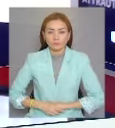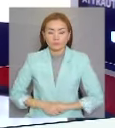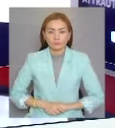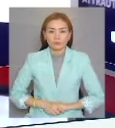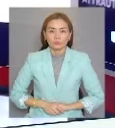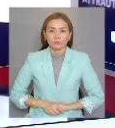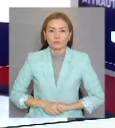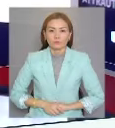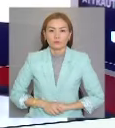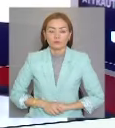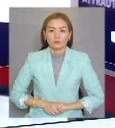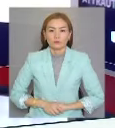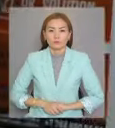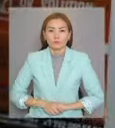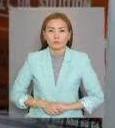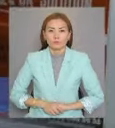келесі бейнематериалда.